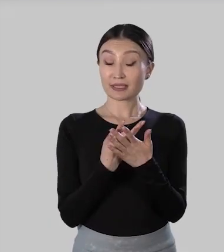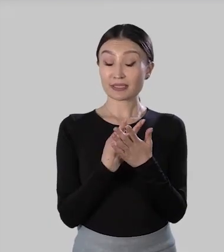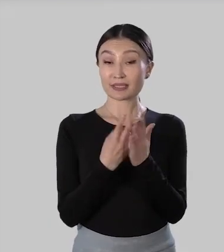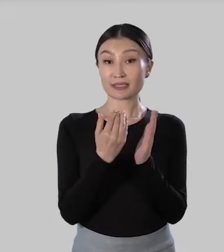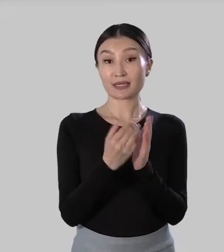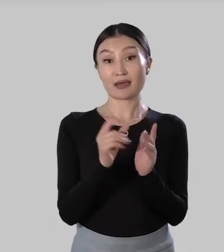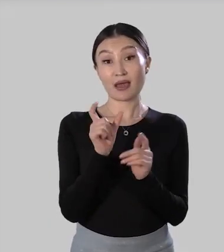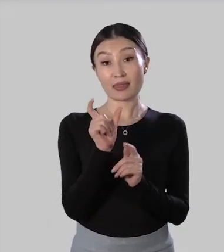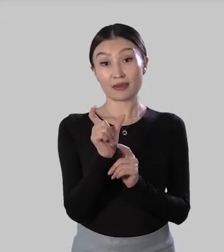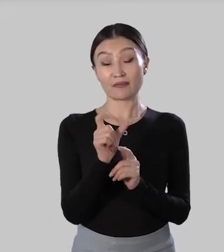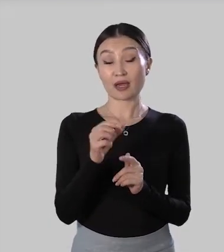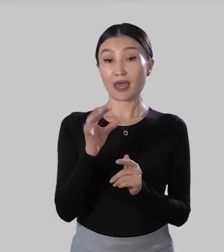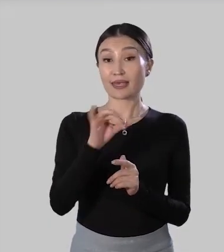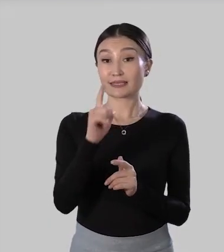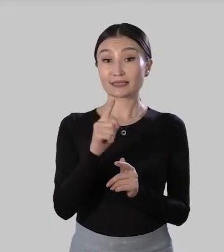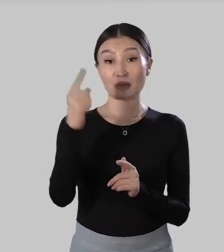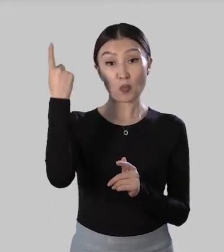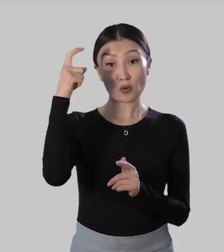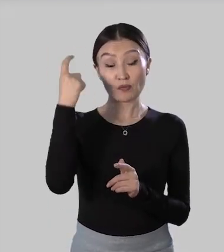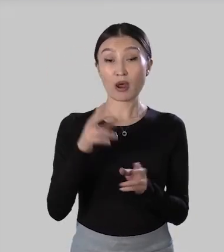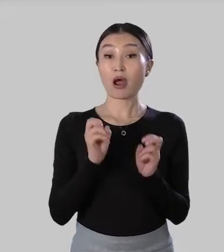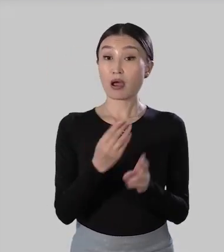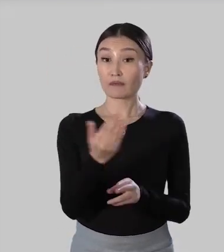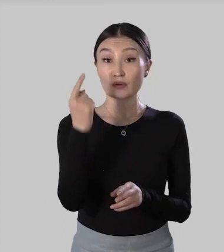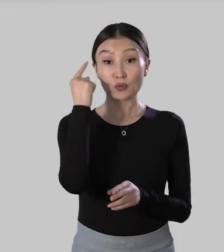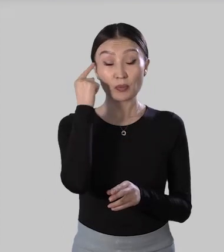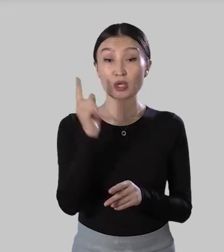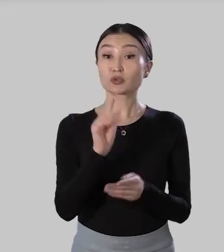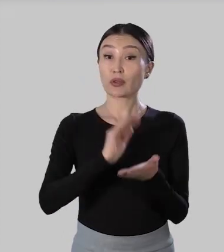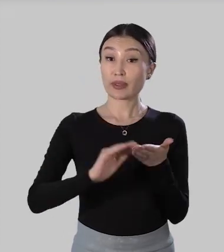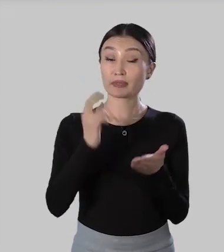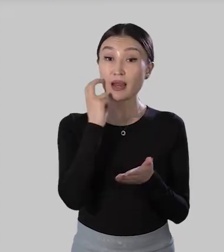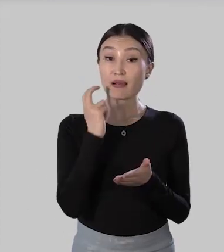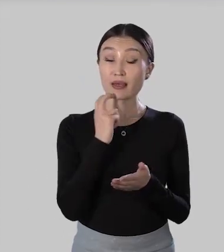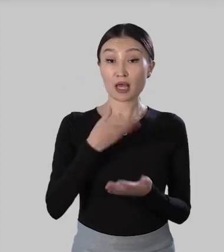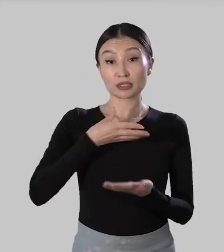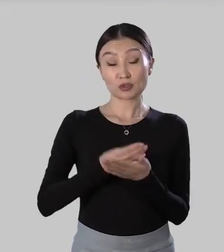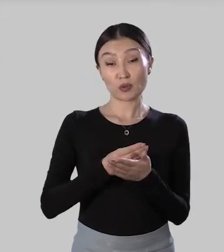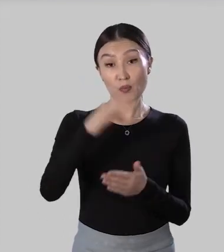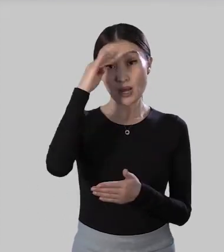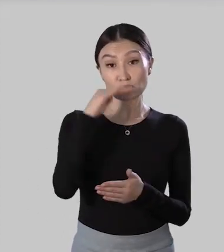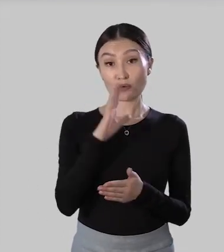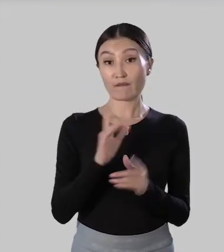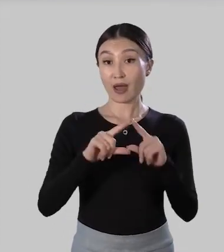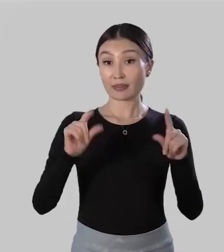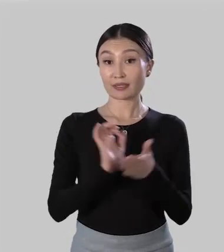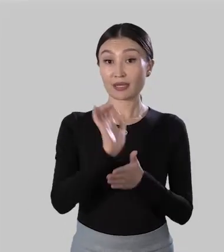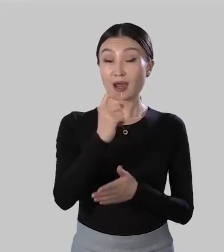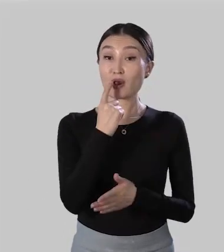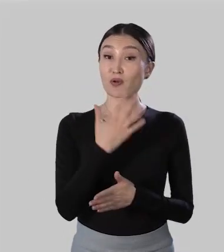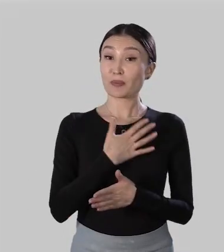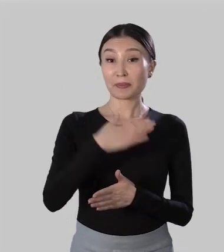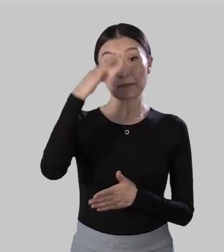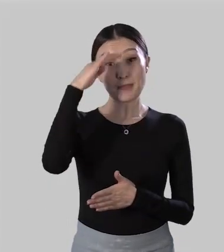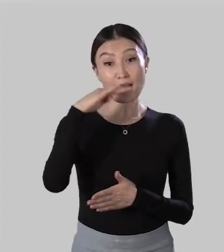Посмотрите фрагмент из мультфильма. Как вы думаете, что написали котята своему отцу в открытке?